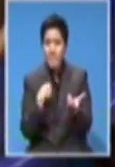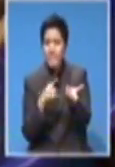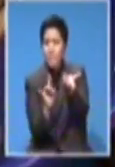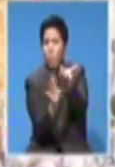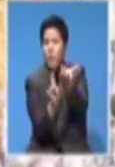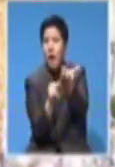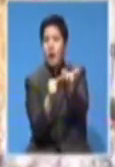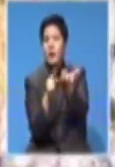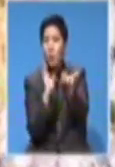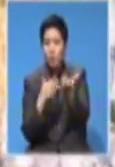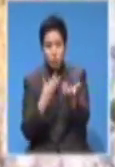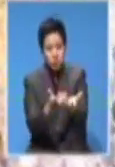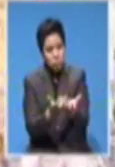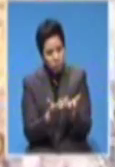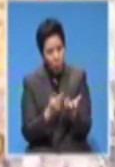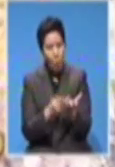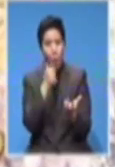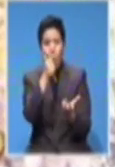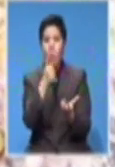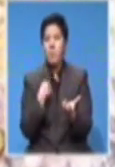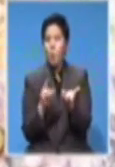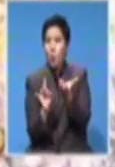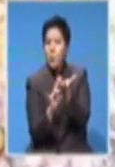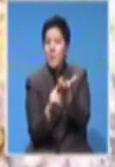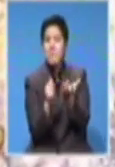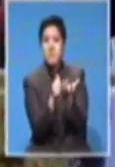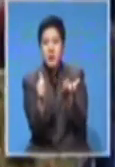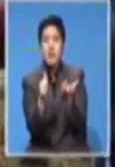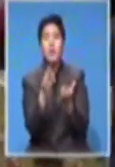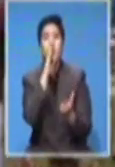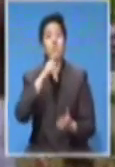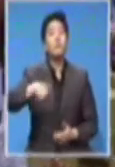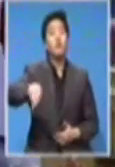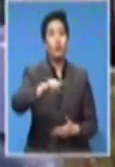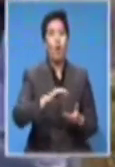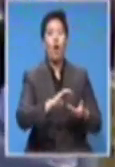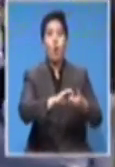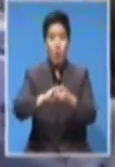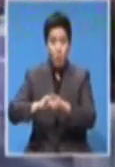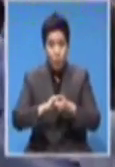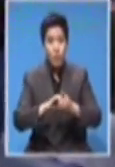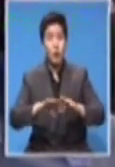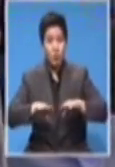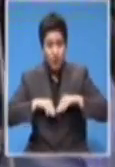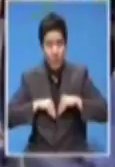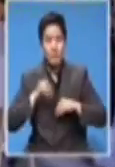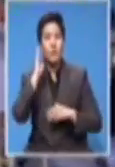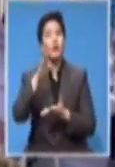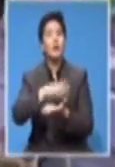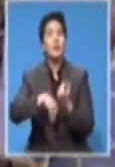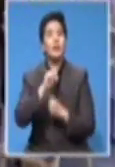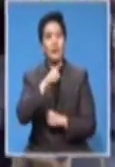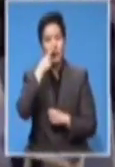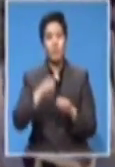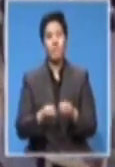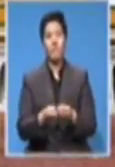ให้ความสำคัญกับผู้บริโภคในการผลิตสินค้าที่มีคุณภาพถ้าทุกฝ่ายร่วมมือกันเช่นนี้นะครับผมว่าเศรษฐกิจของไทยจะเติบโตได้อย่างยั่งยืนนะครับอย่